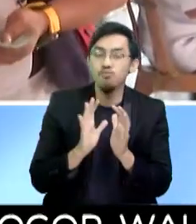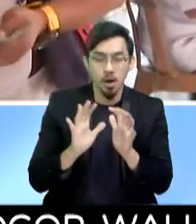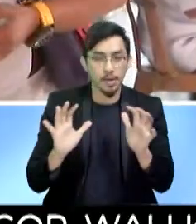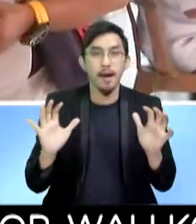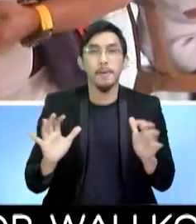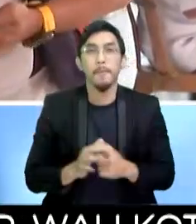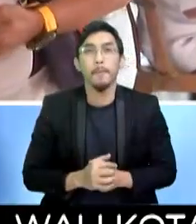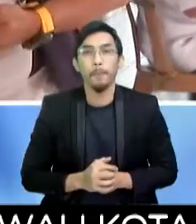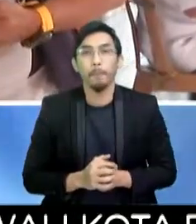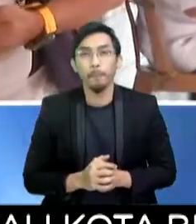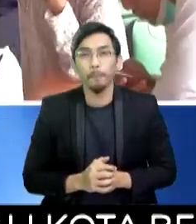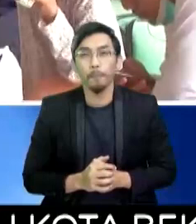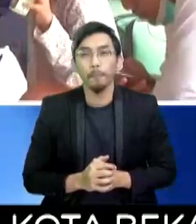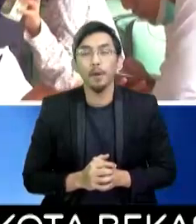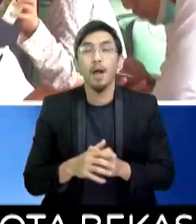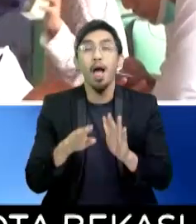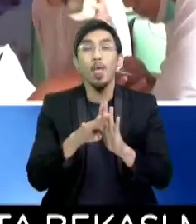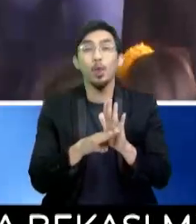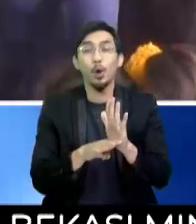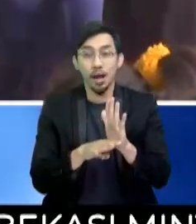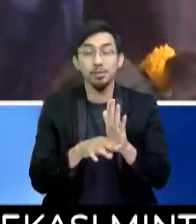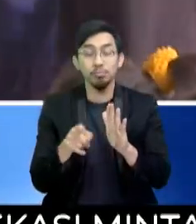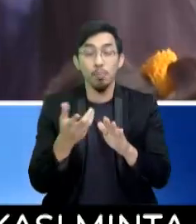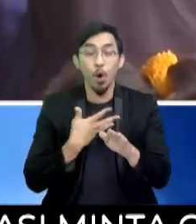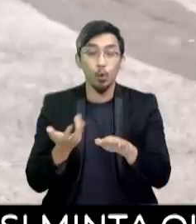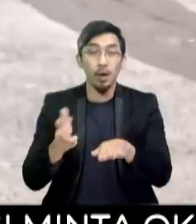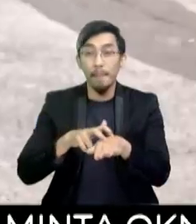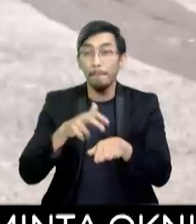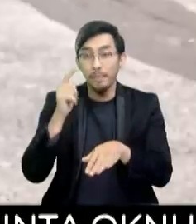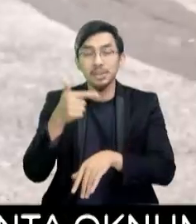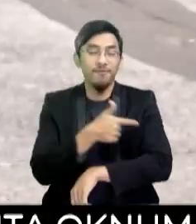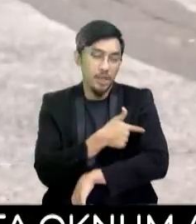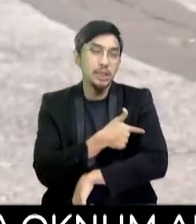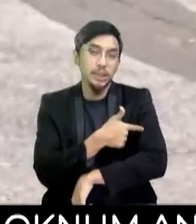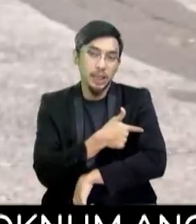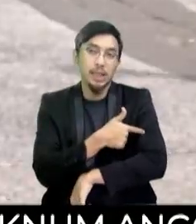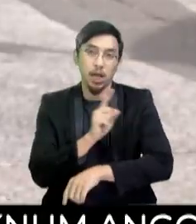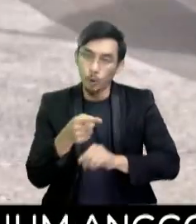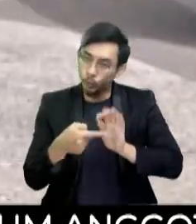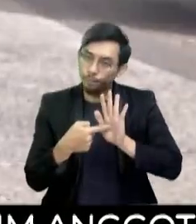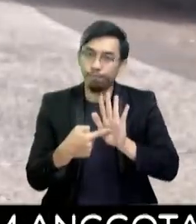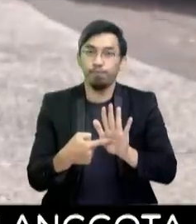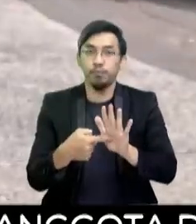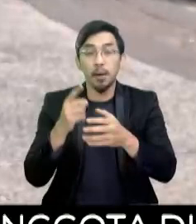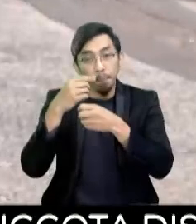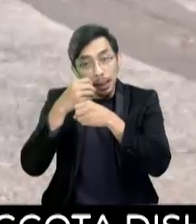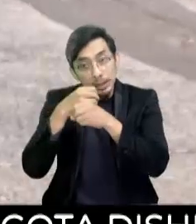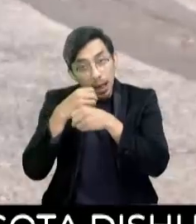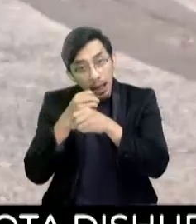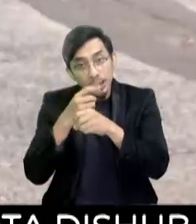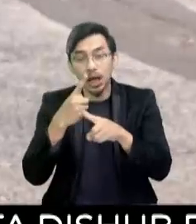masih tetap sama yaitu vaksinasi ke fine I'm fine minimalis pertama dan juga tes antigen 1 kali 24 jam Semarang